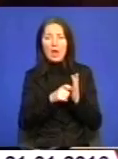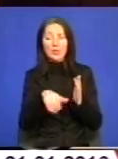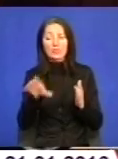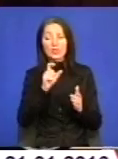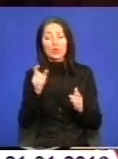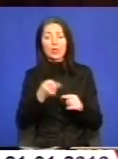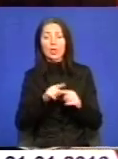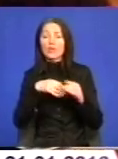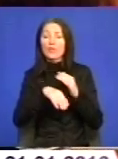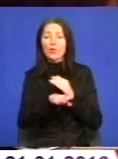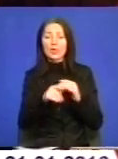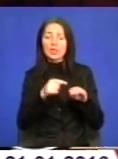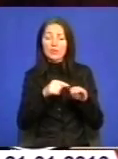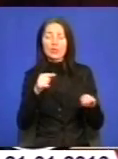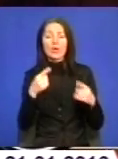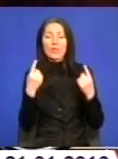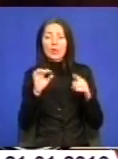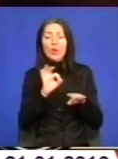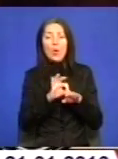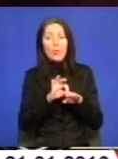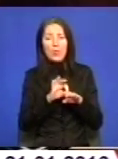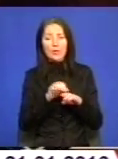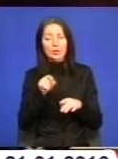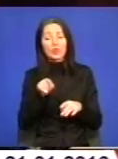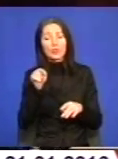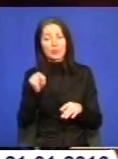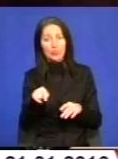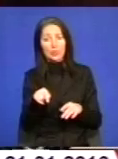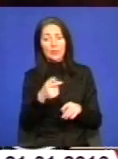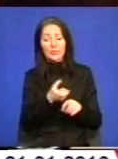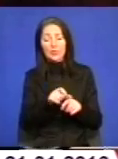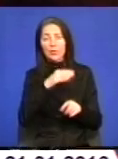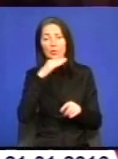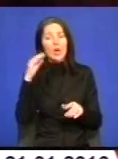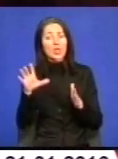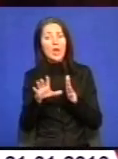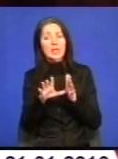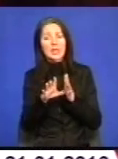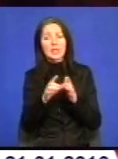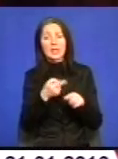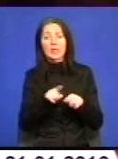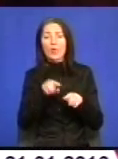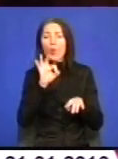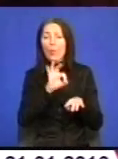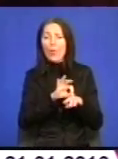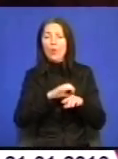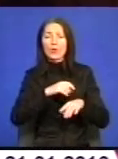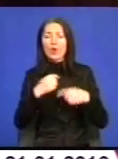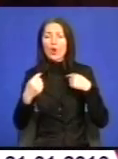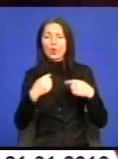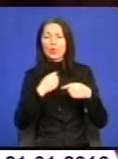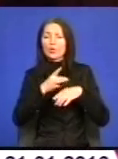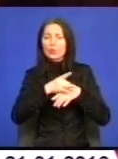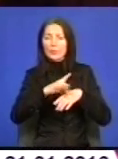виходять, вони виходять з відчуттям великого болю. Тому що тут дуже багато енергетики такого болю, тортур,